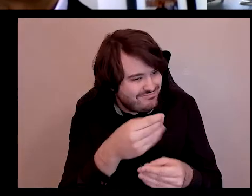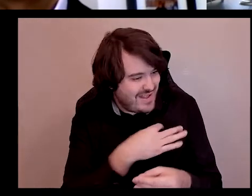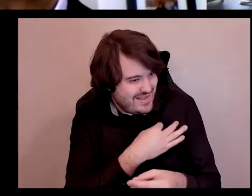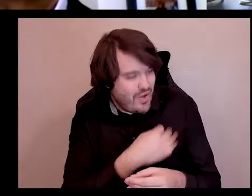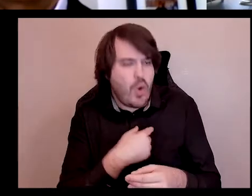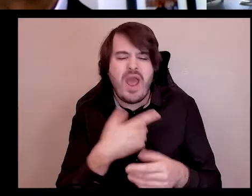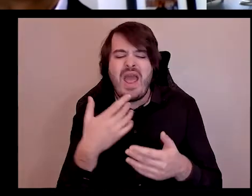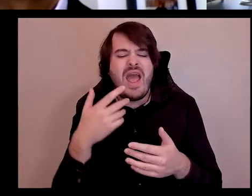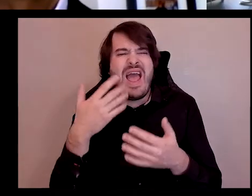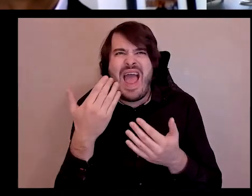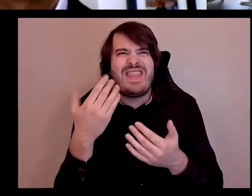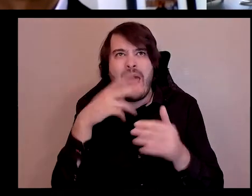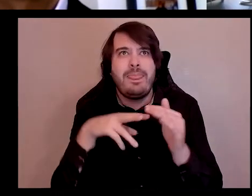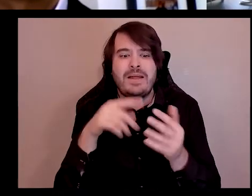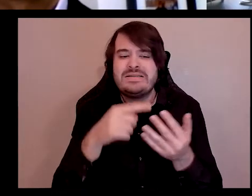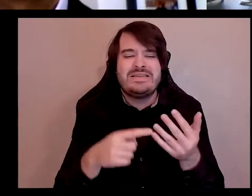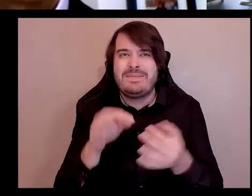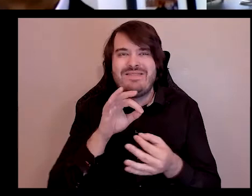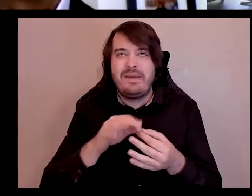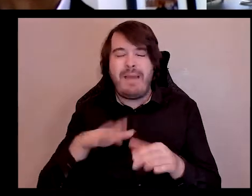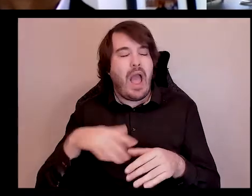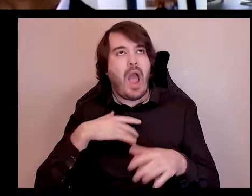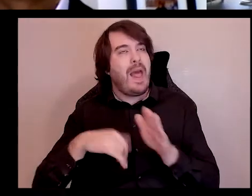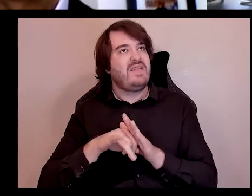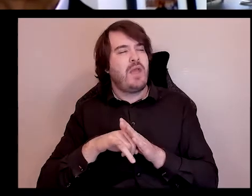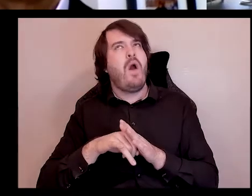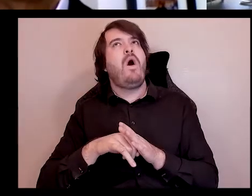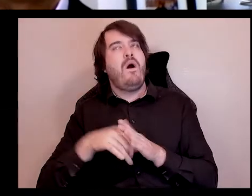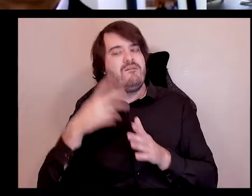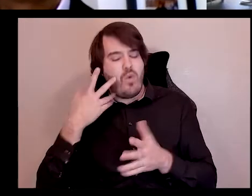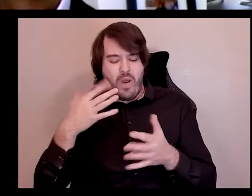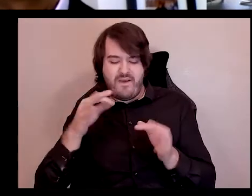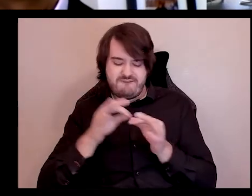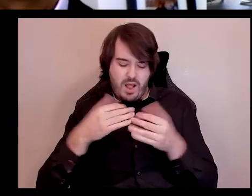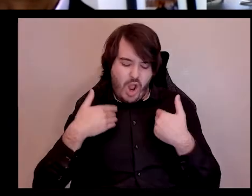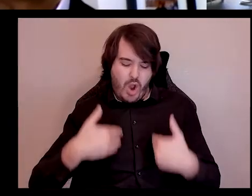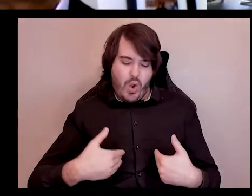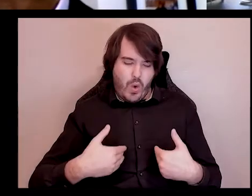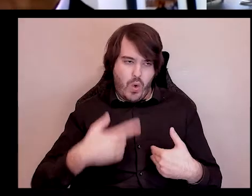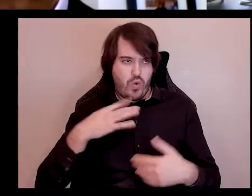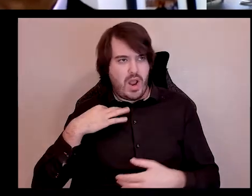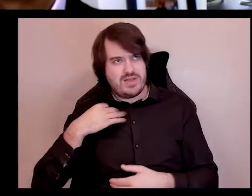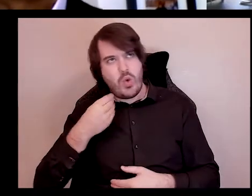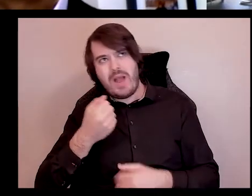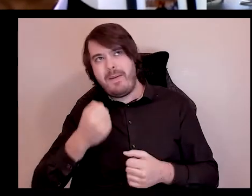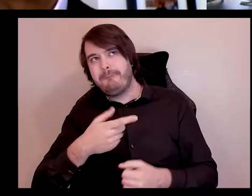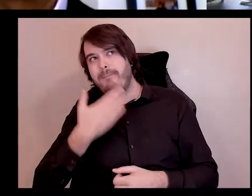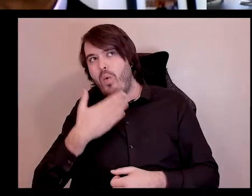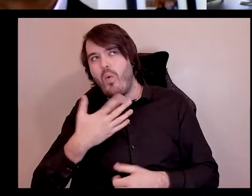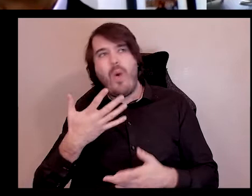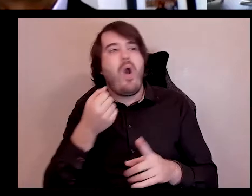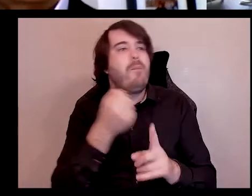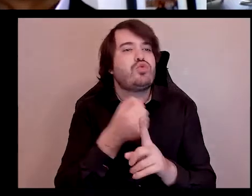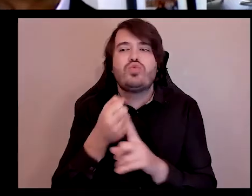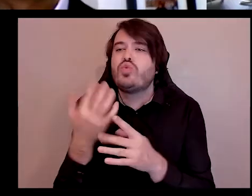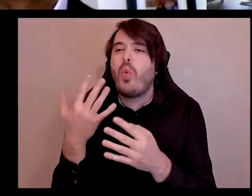avec des gens qui sont en pouvoir de décision dans des entreprises pour soumettre ma candidature, vérifier des attentes spécifiques que je n'ai pas